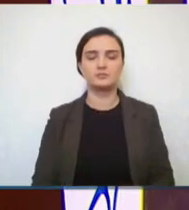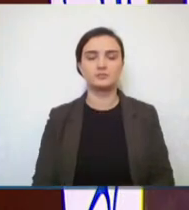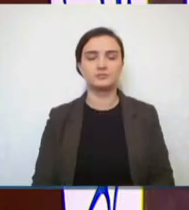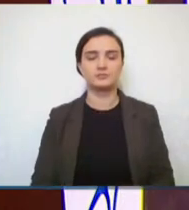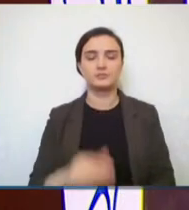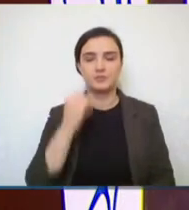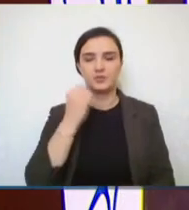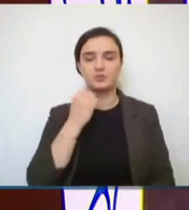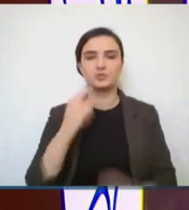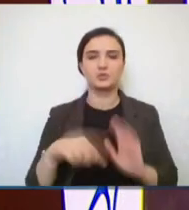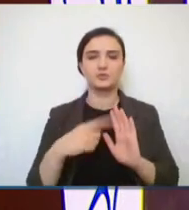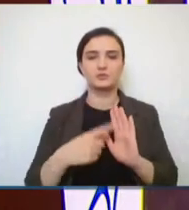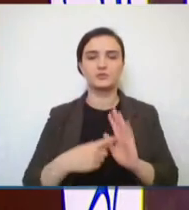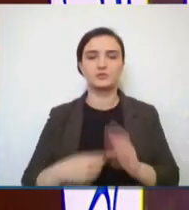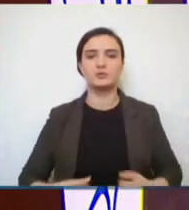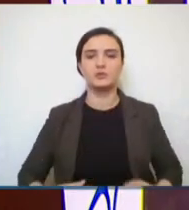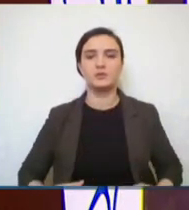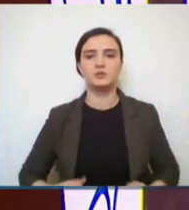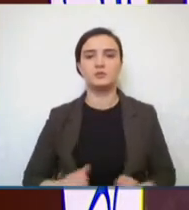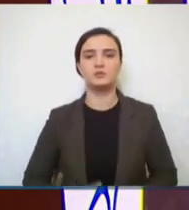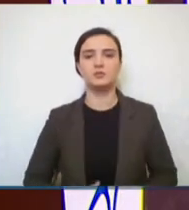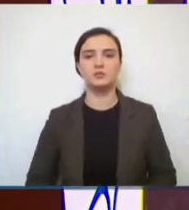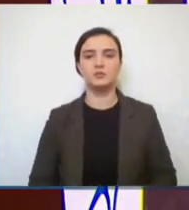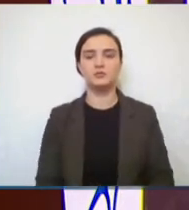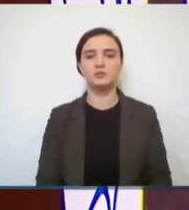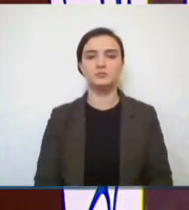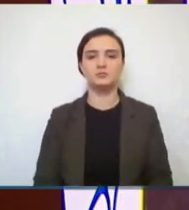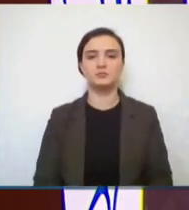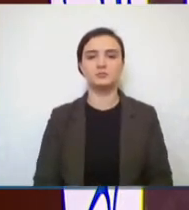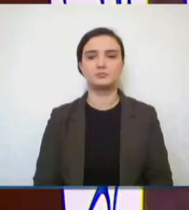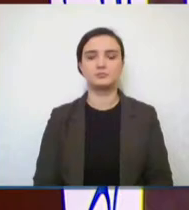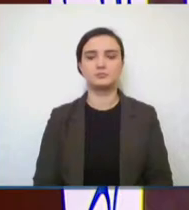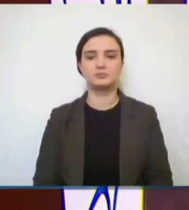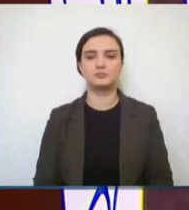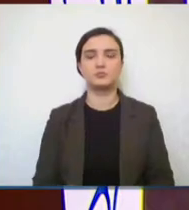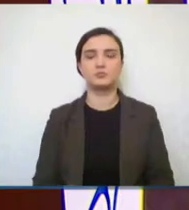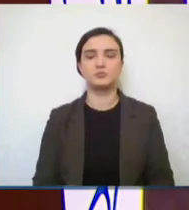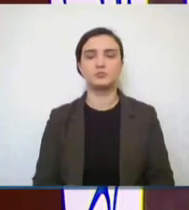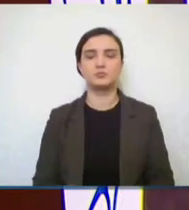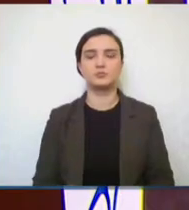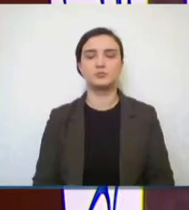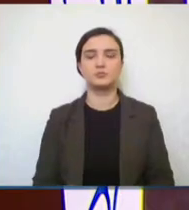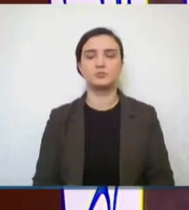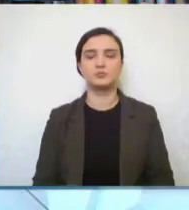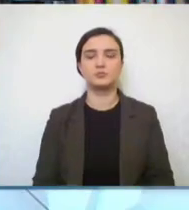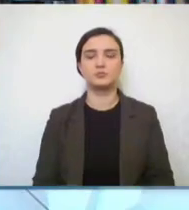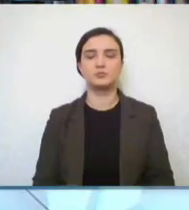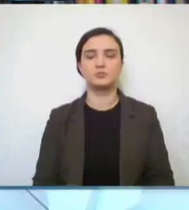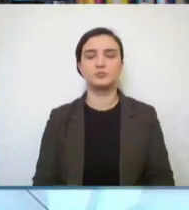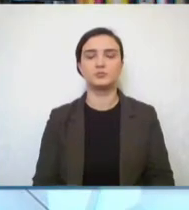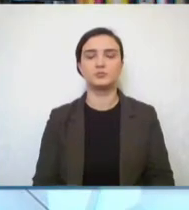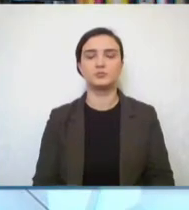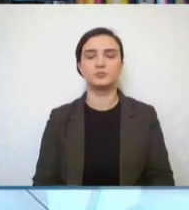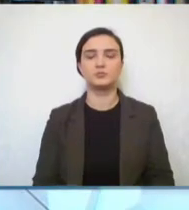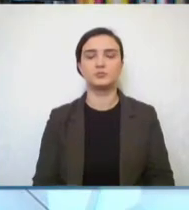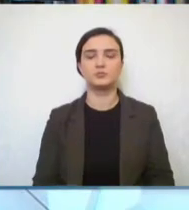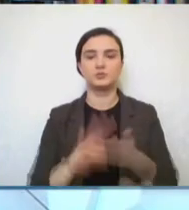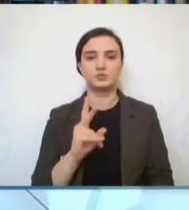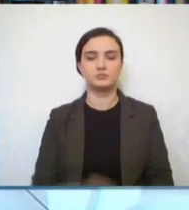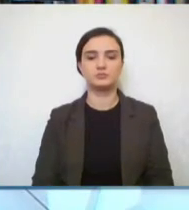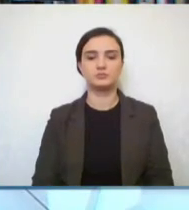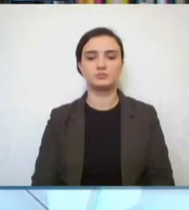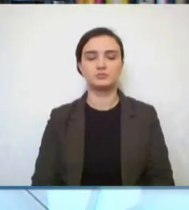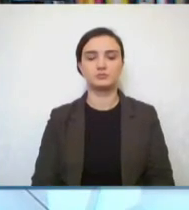მადლობა შეკითხვისთვის. რასაკვირველია, თეორია გაჩავა, დავამატებ აჩიკო. ძალიან ბევრი მაყურებელი გეკითხება ხოლმე